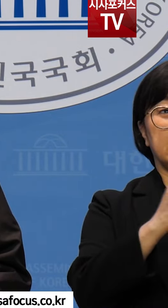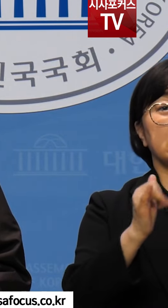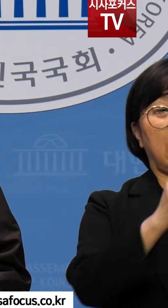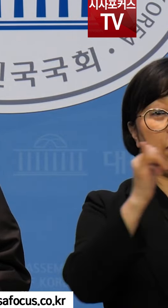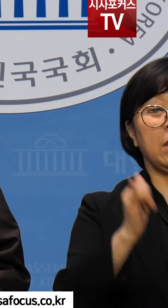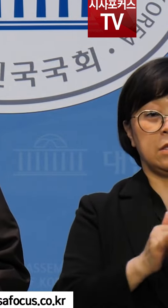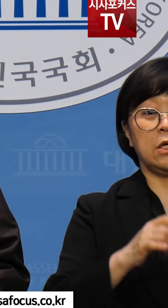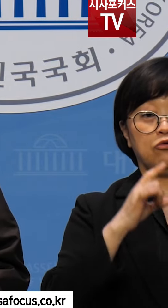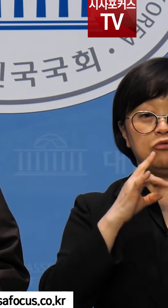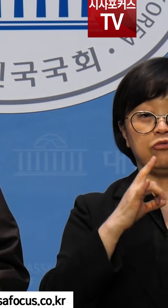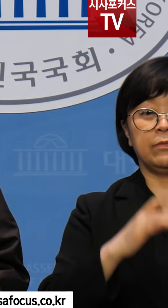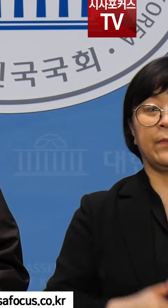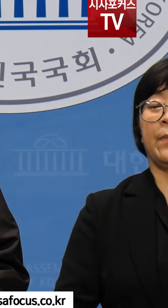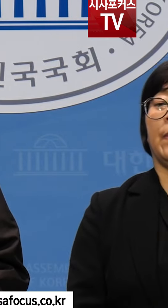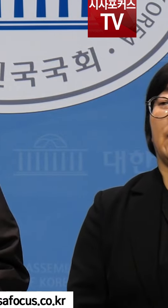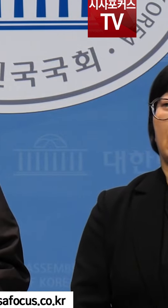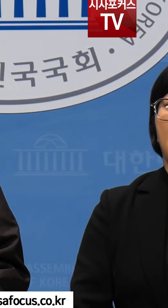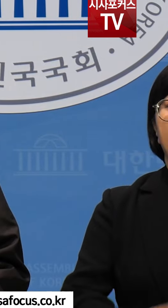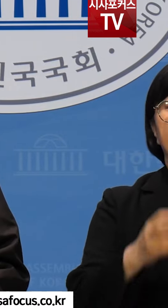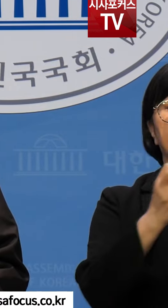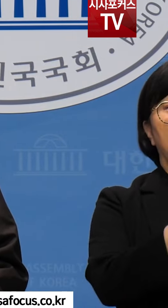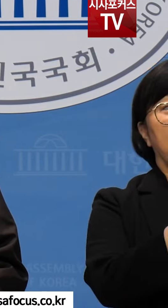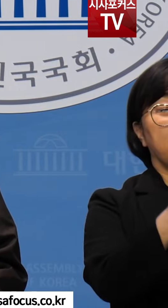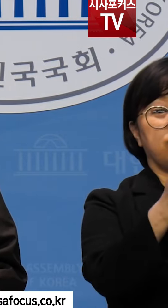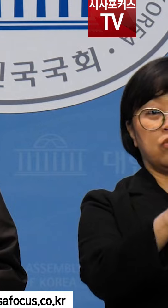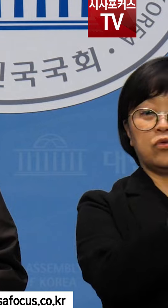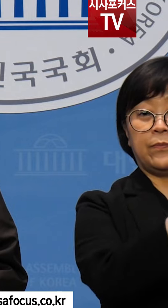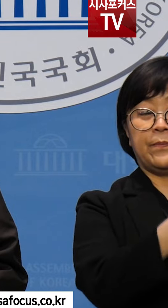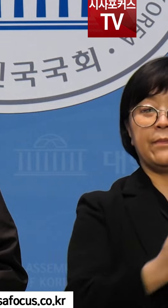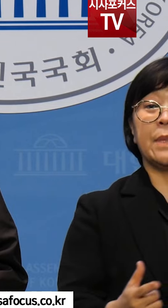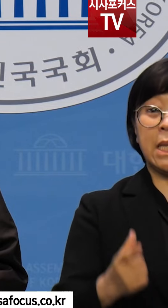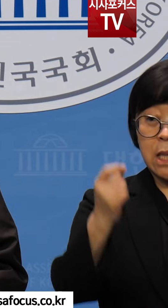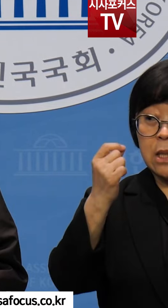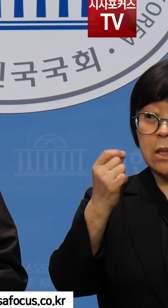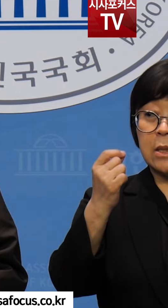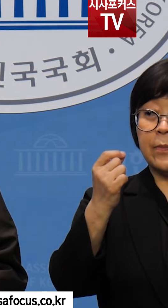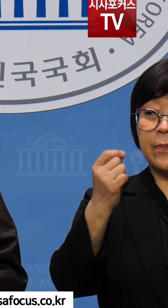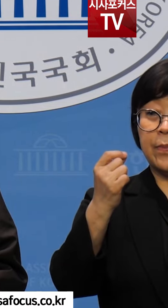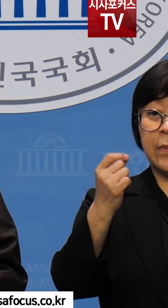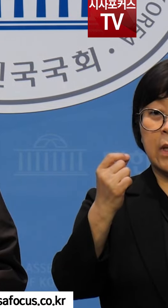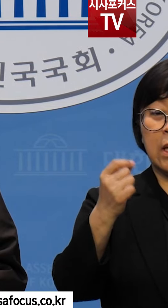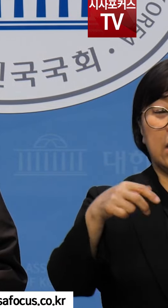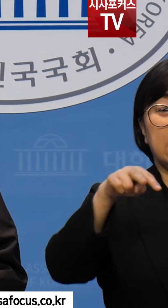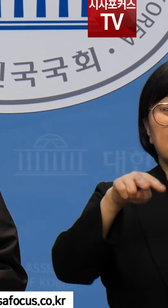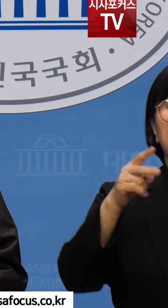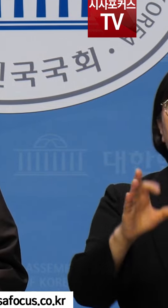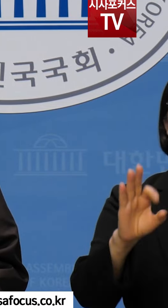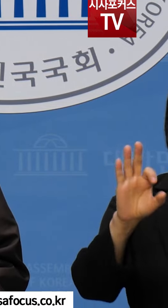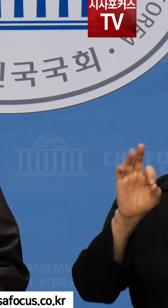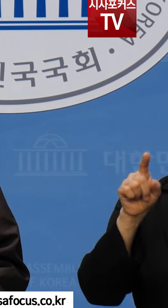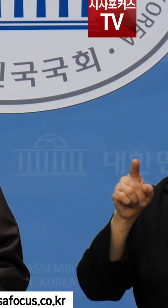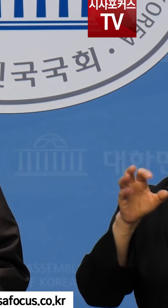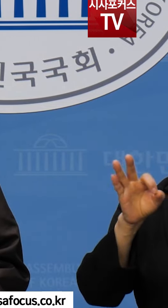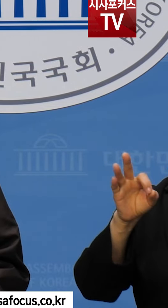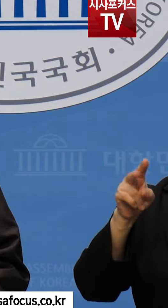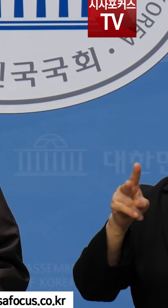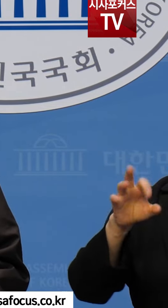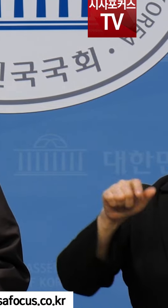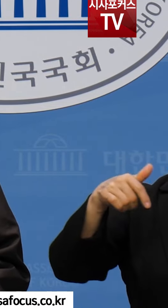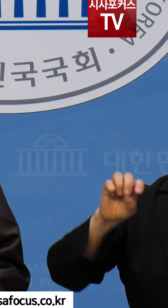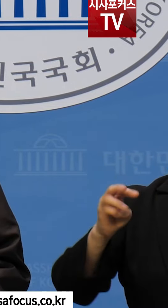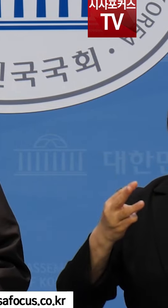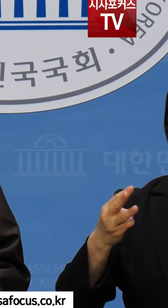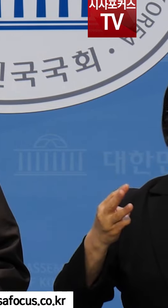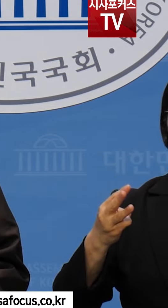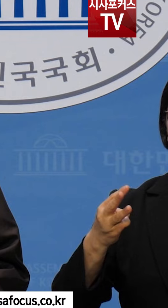됩니다. 저는 사법당국이 하루라도 빨리 이 송영길이라고 하는